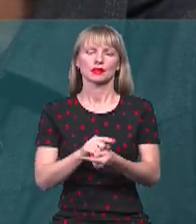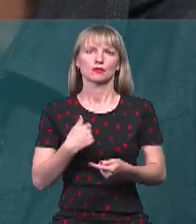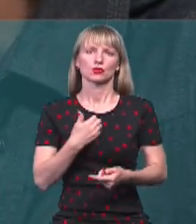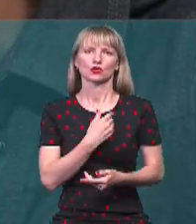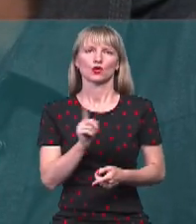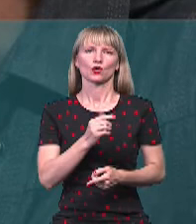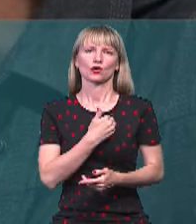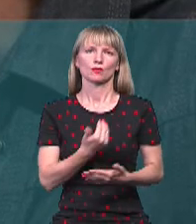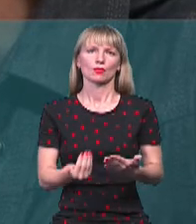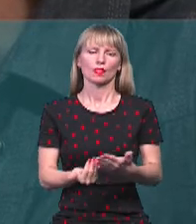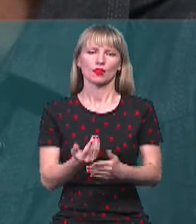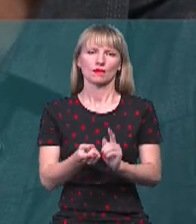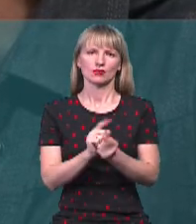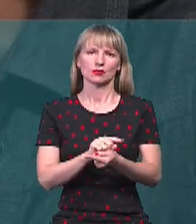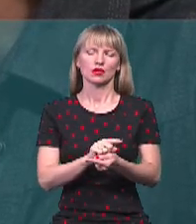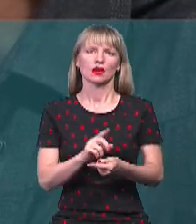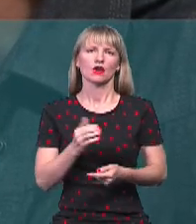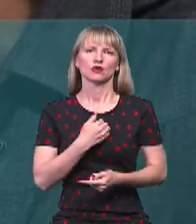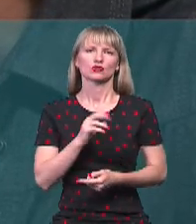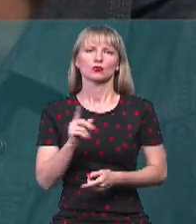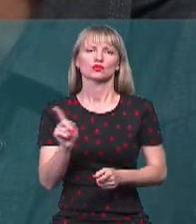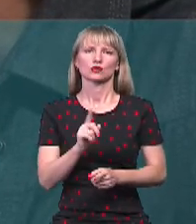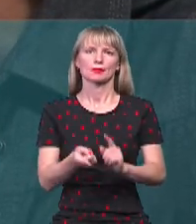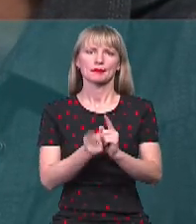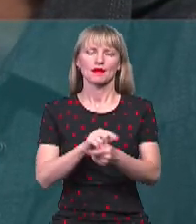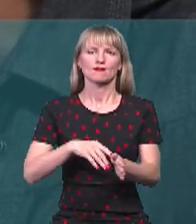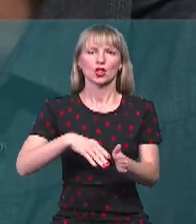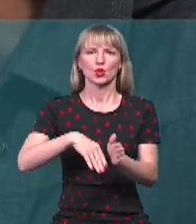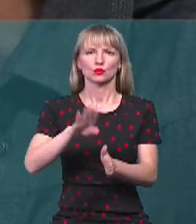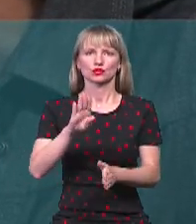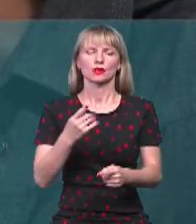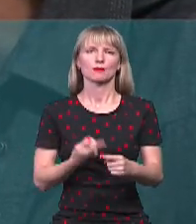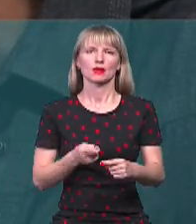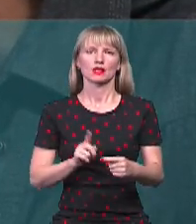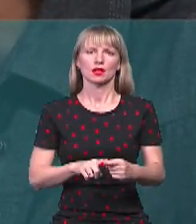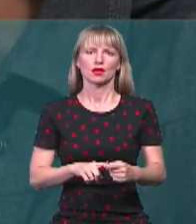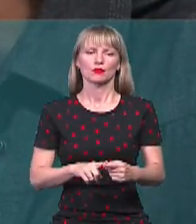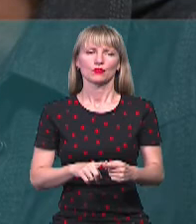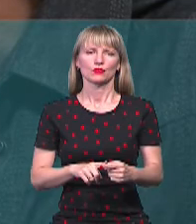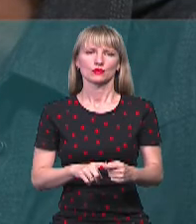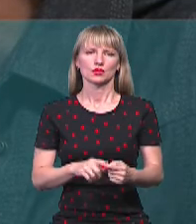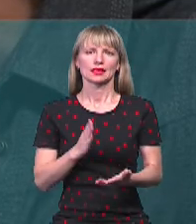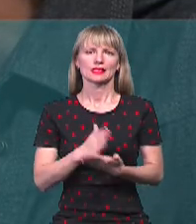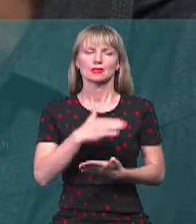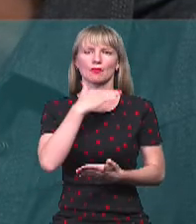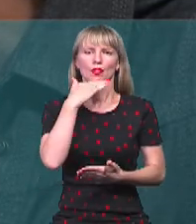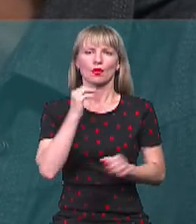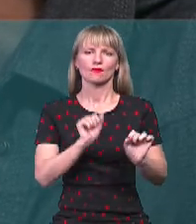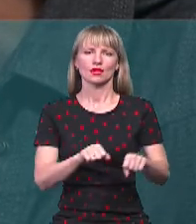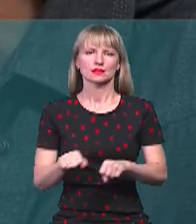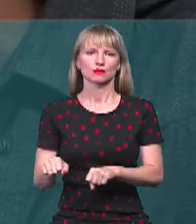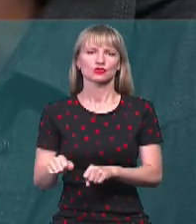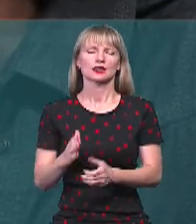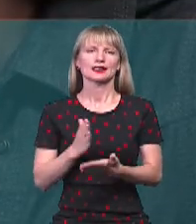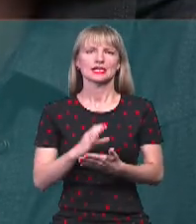чему-то стремимся, да, и хотим, чтобы что-то менялось в лучшую сторону. Поэтому есть очень много инструментов.